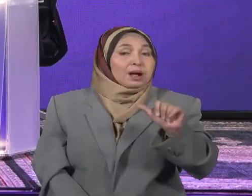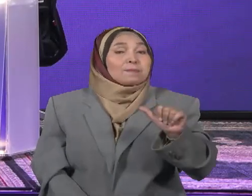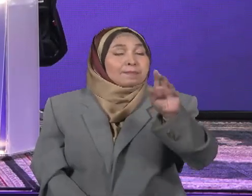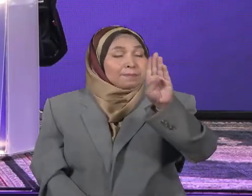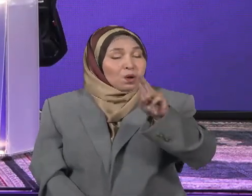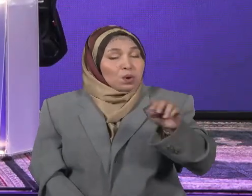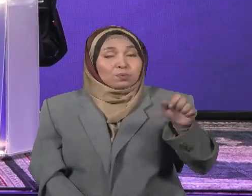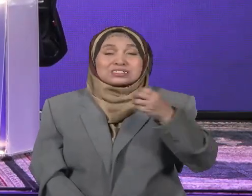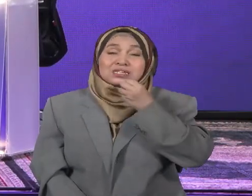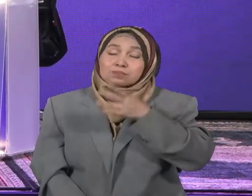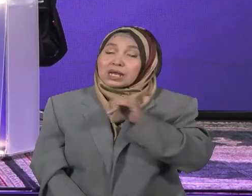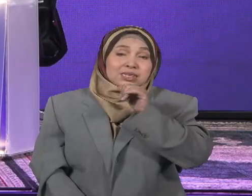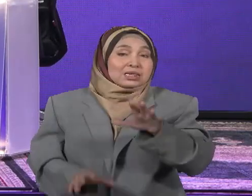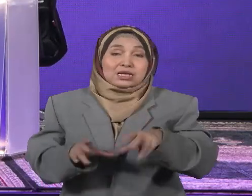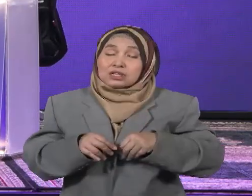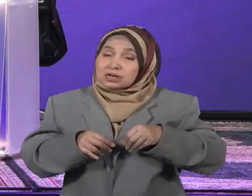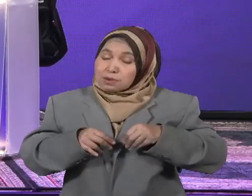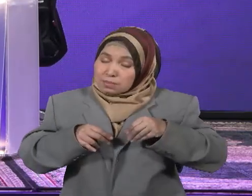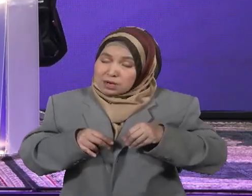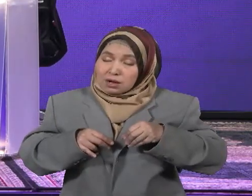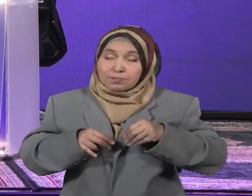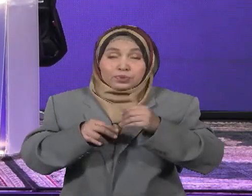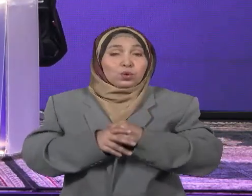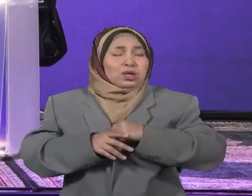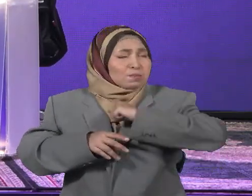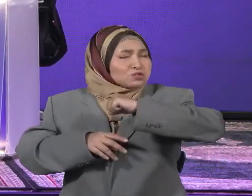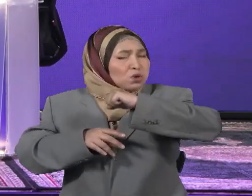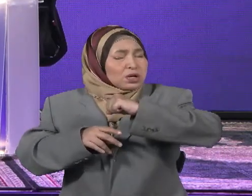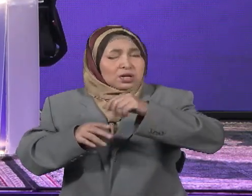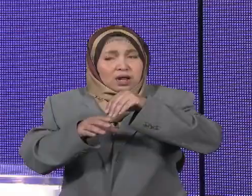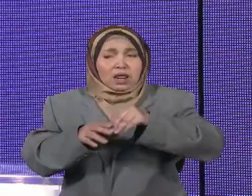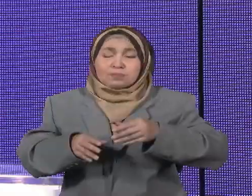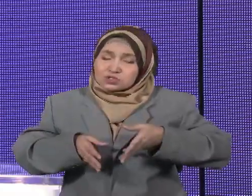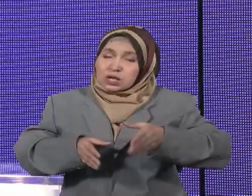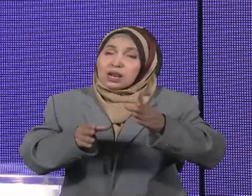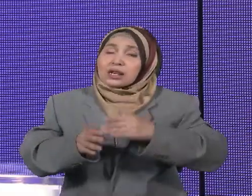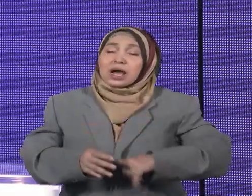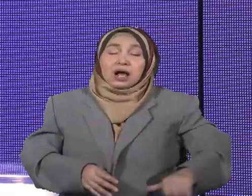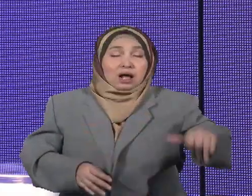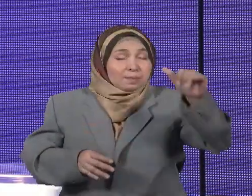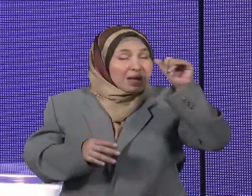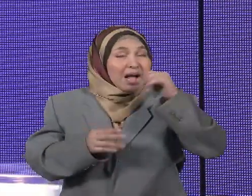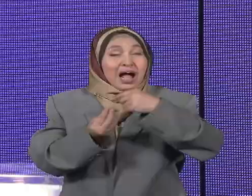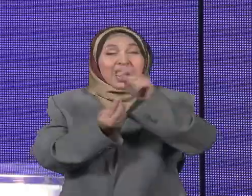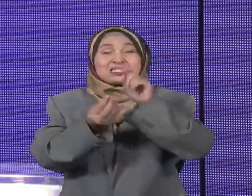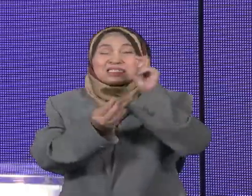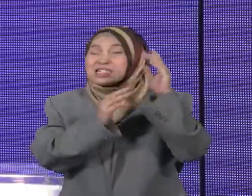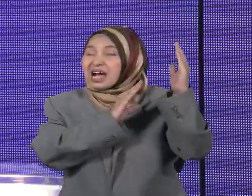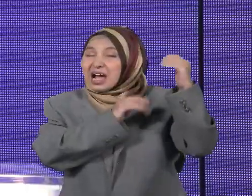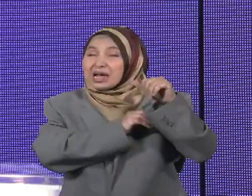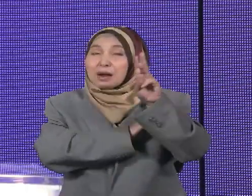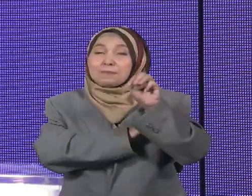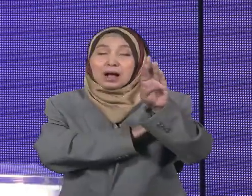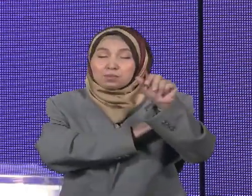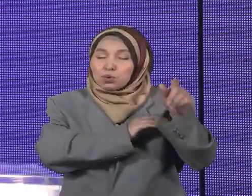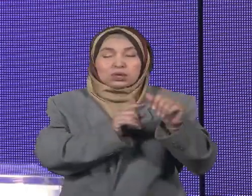Bawi menyatakan tak diterima jihad kan tinggi ustaz kan, ataupun haji harapnya mabrur, rupanya ianya tidak